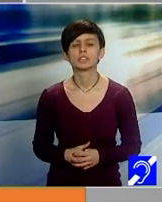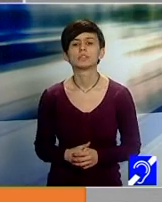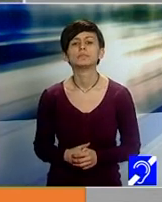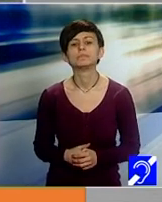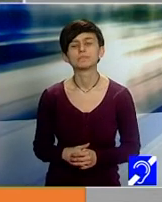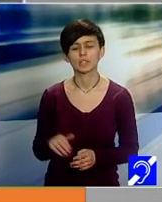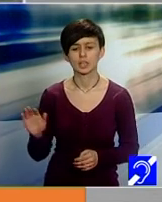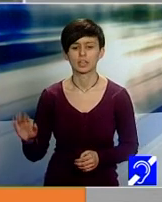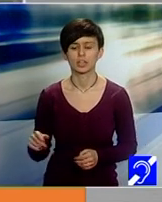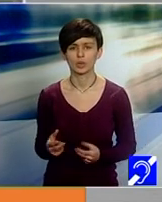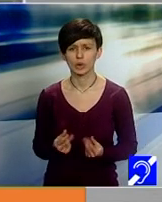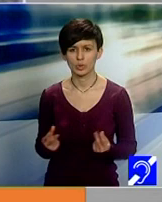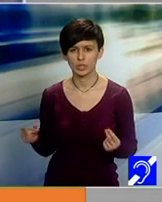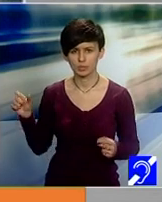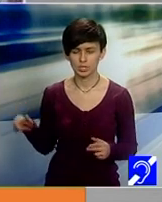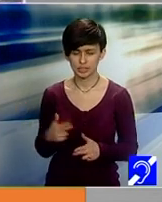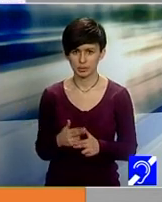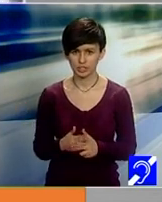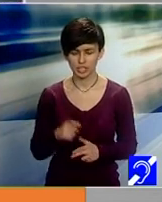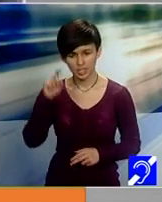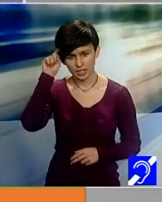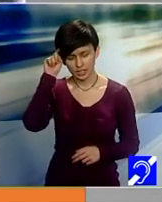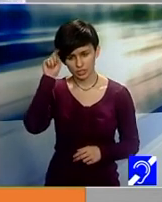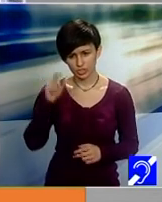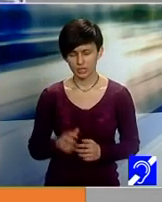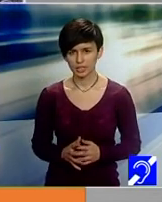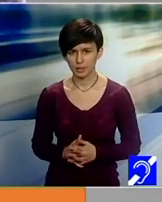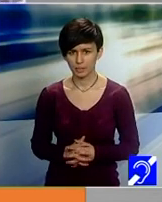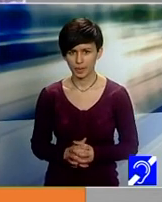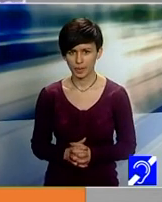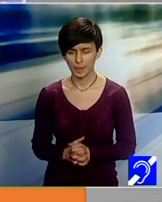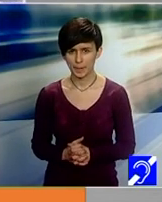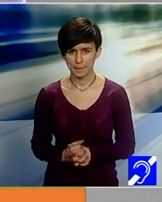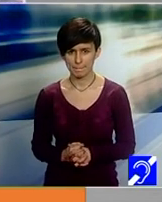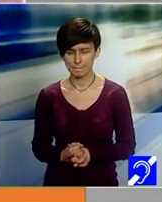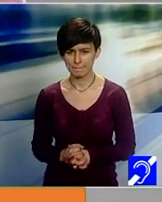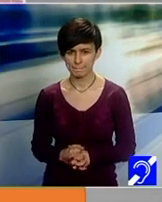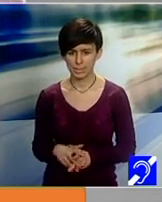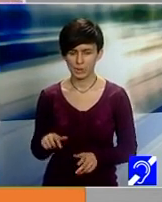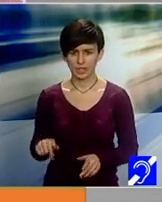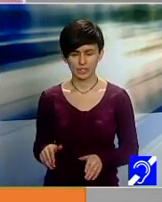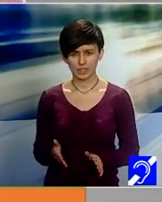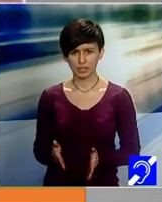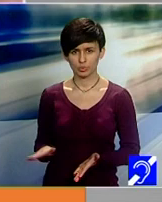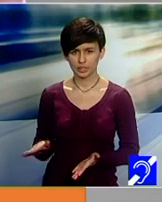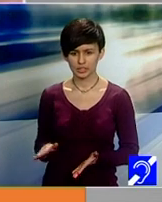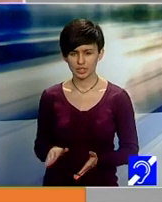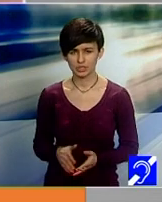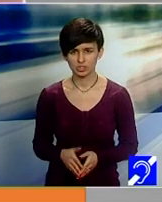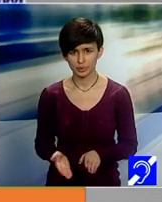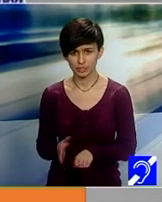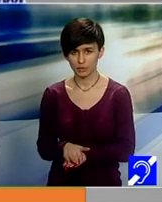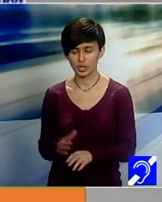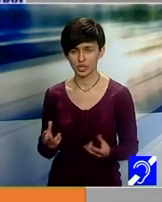pacienți, cetățenii acestei țări, și credem că deja, dacă din acest moment încep să se piardă vieți omenești, ceea ce